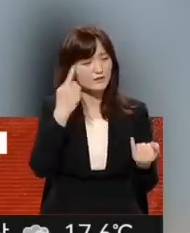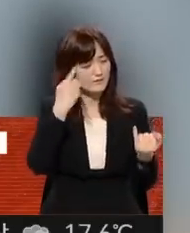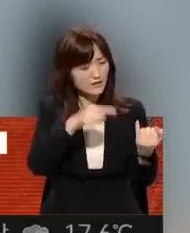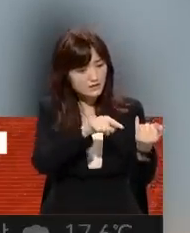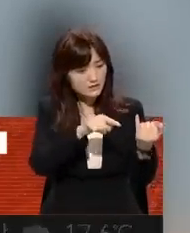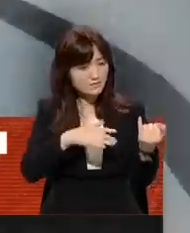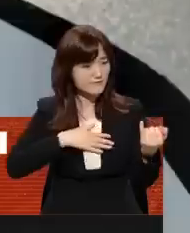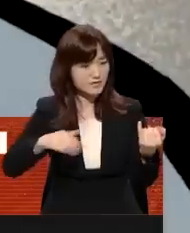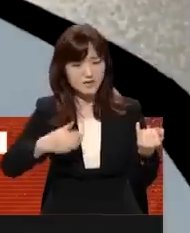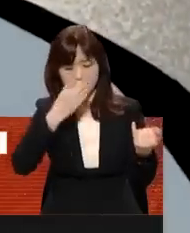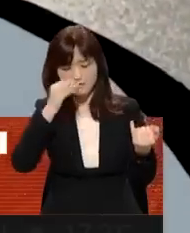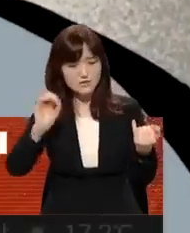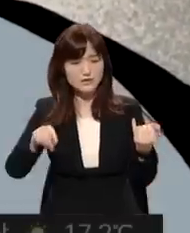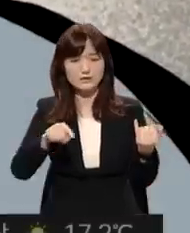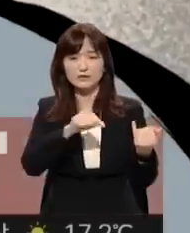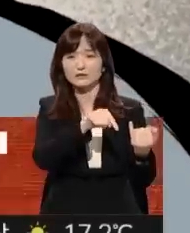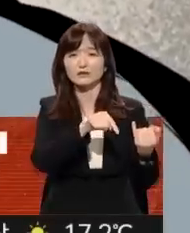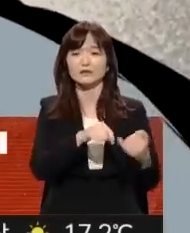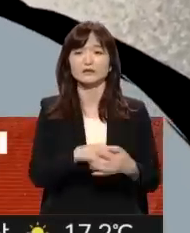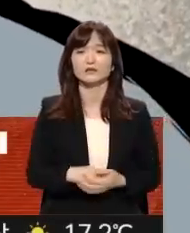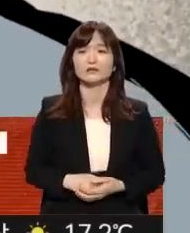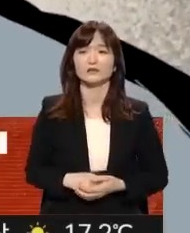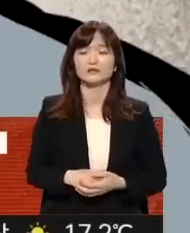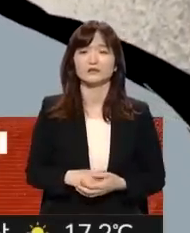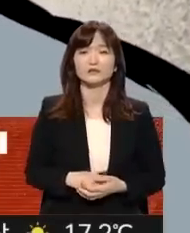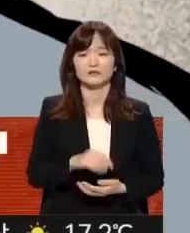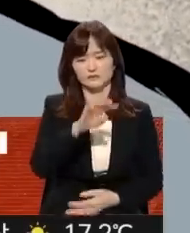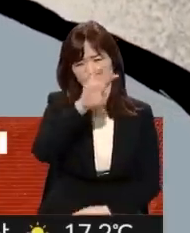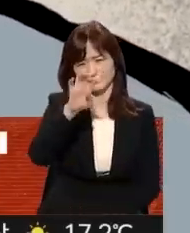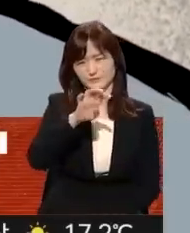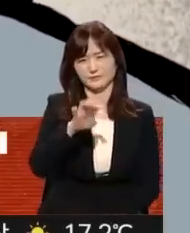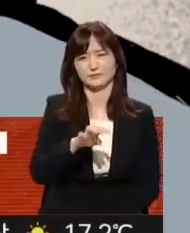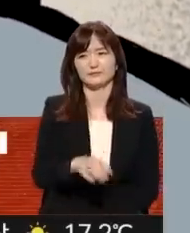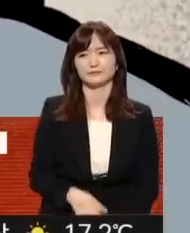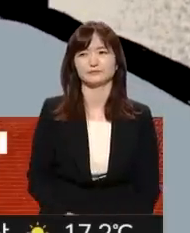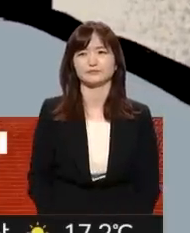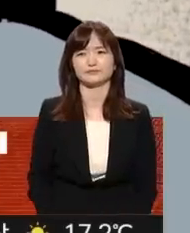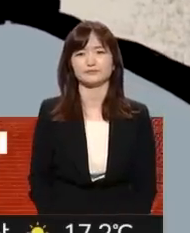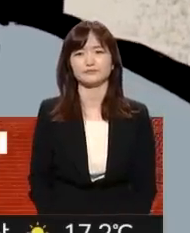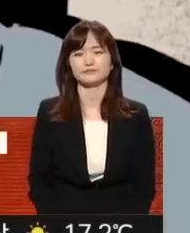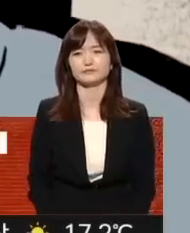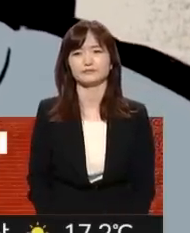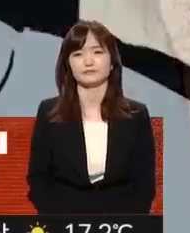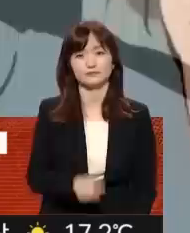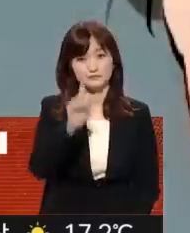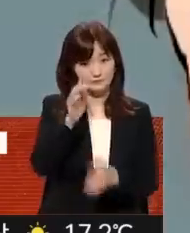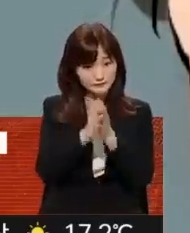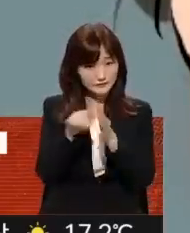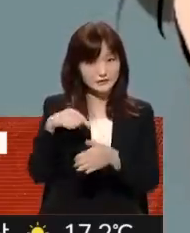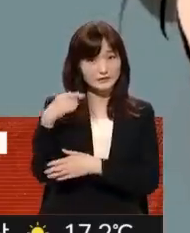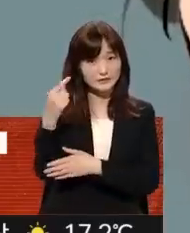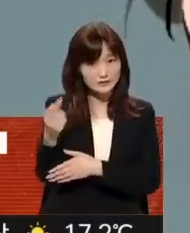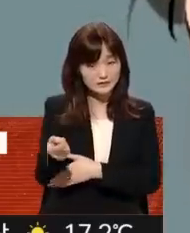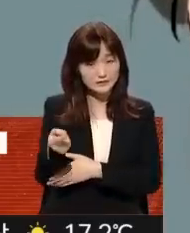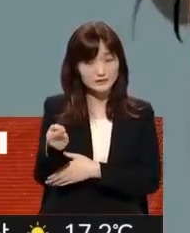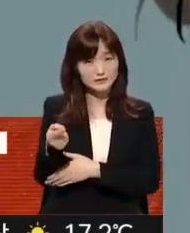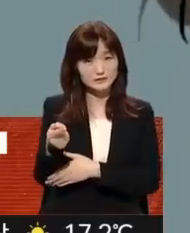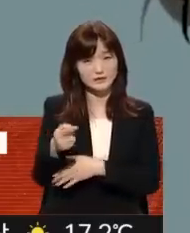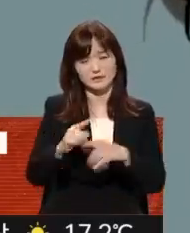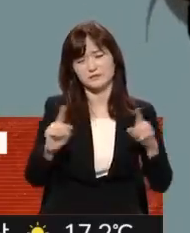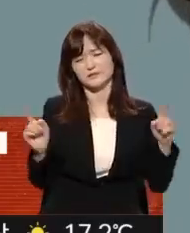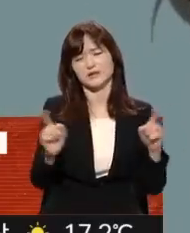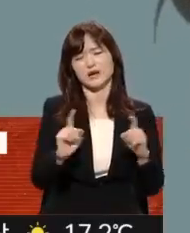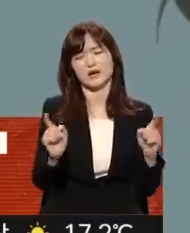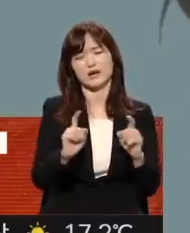그다음에 나를 무시하느냐고 따지고 그런 과정이 계속 되는 과정에서 한번 시작되면 다음 날 아침까지 계속 이런